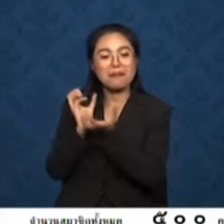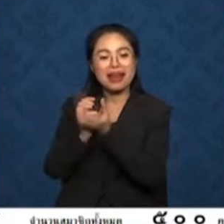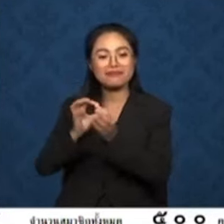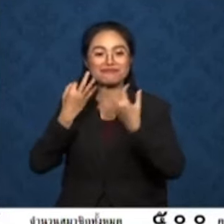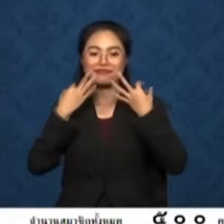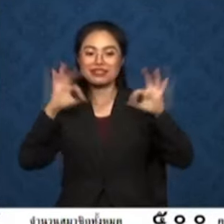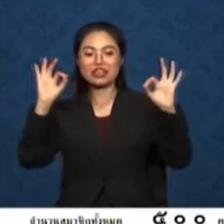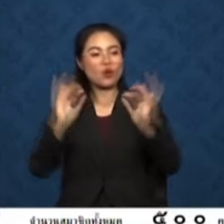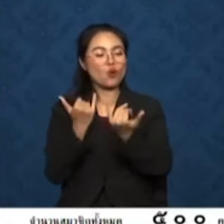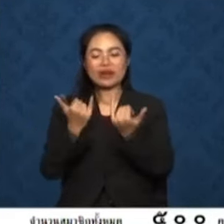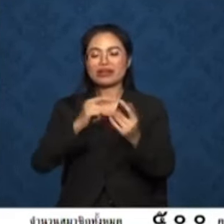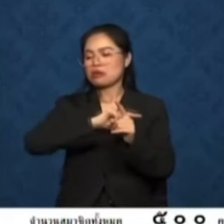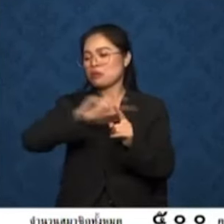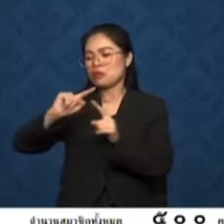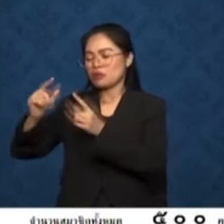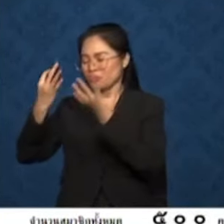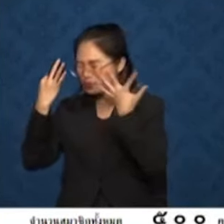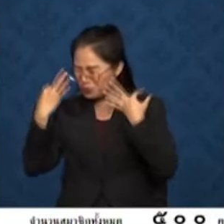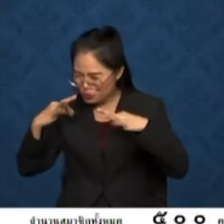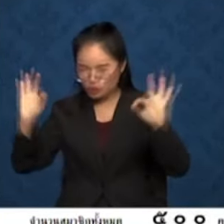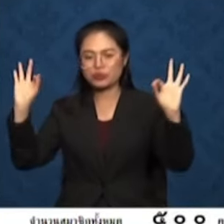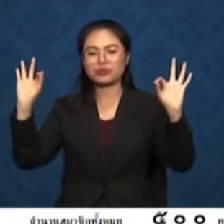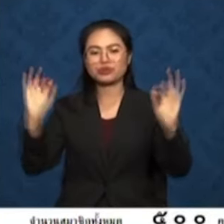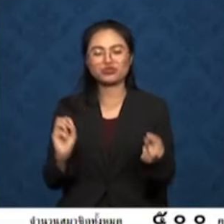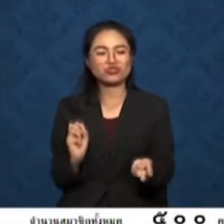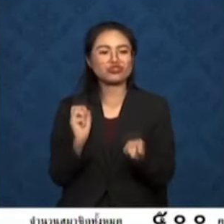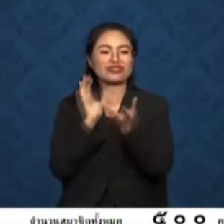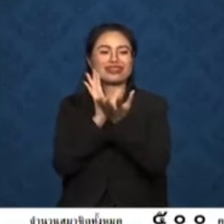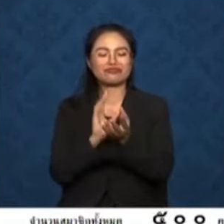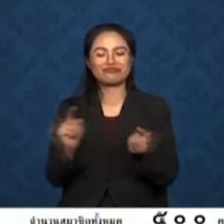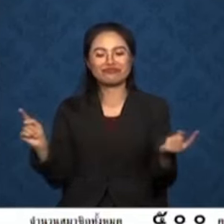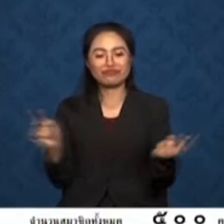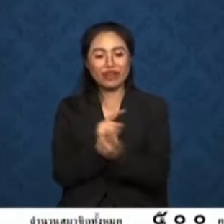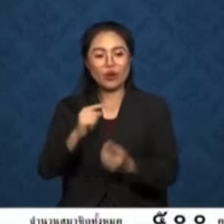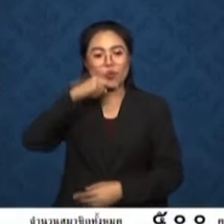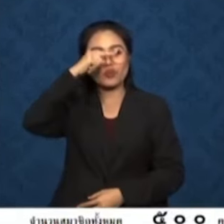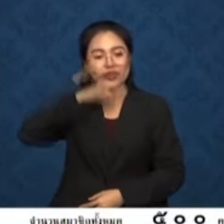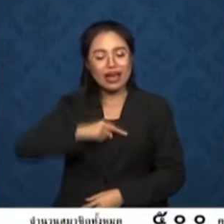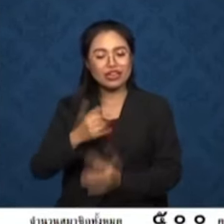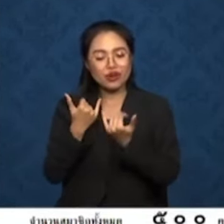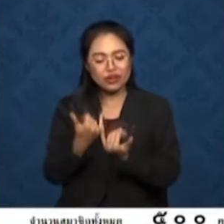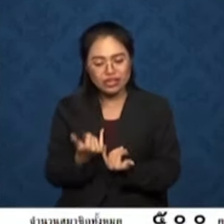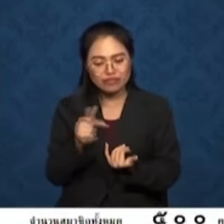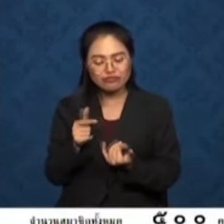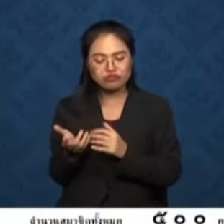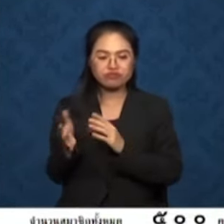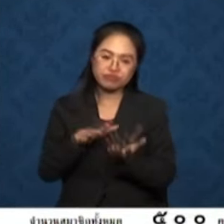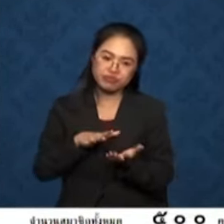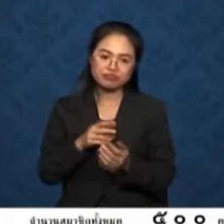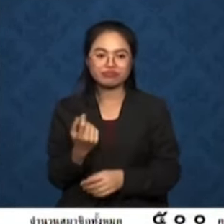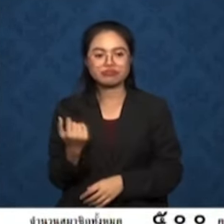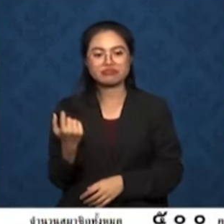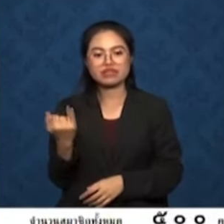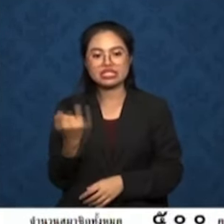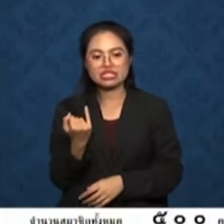วันนี้เสรีเกือบทุกอย่างจนกระทั่งสภาพสังคมของประเทศกำลังสู่วิกฤตมี